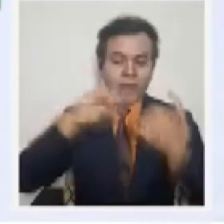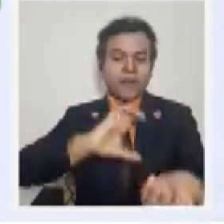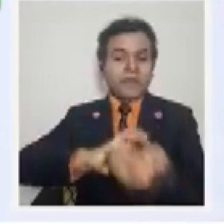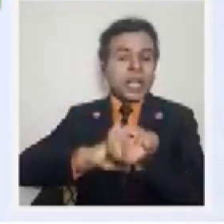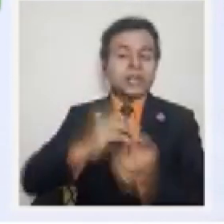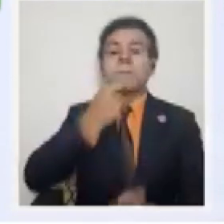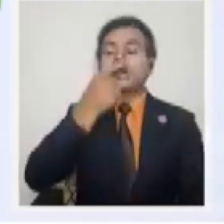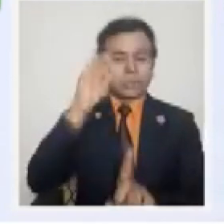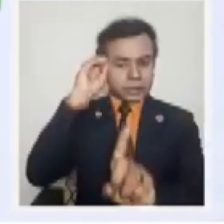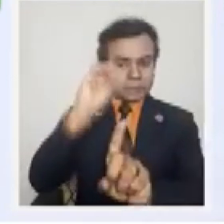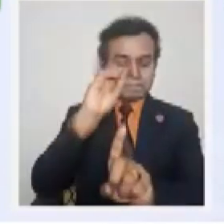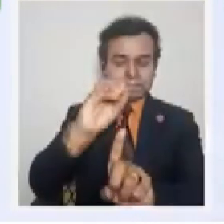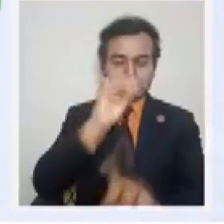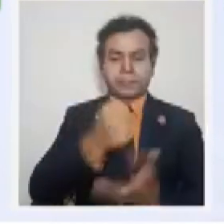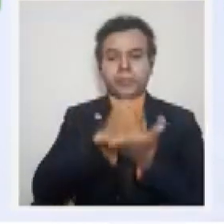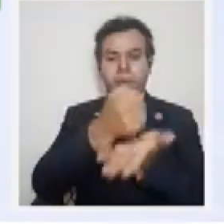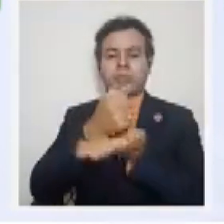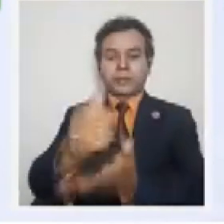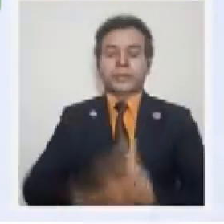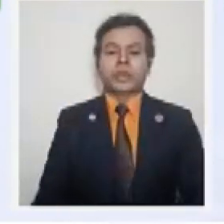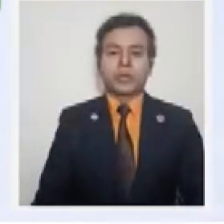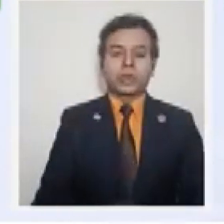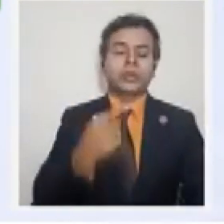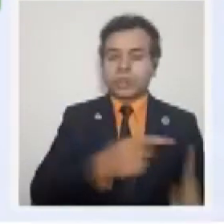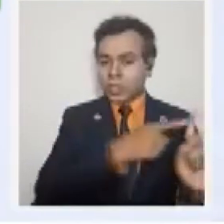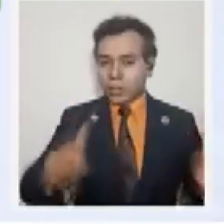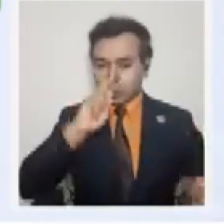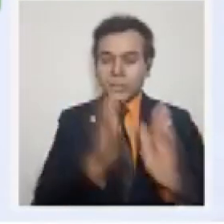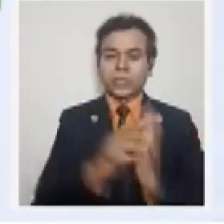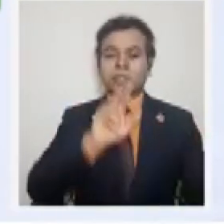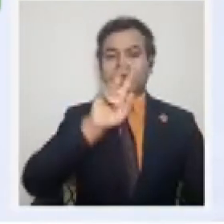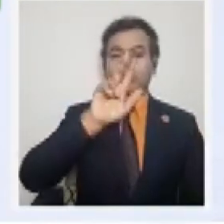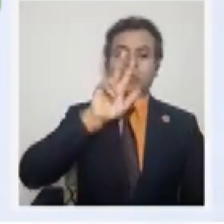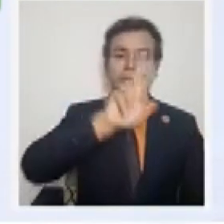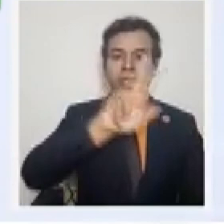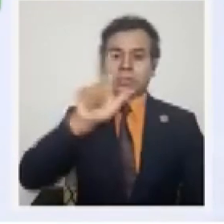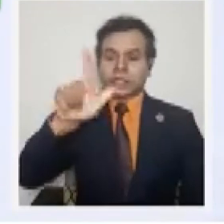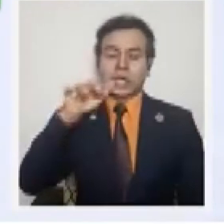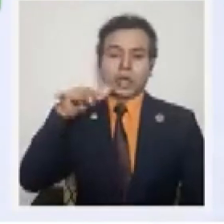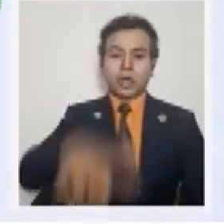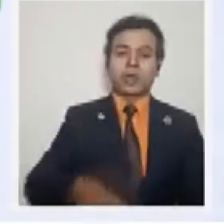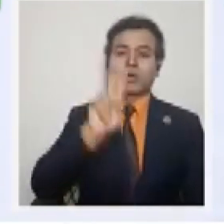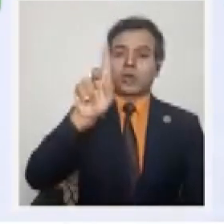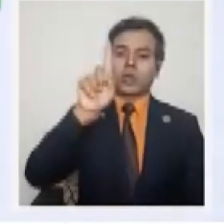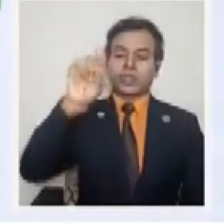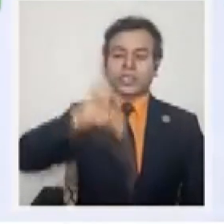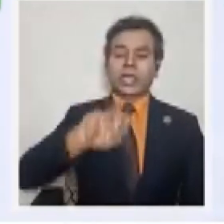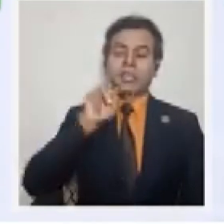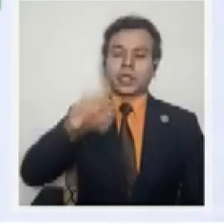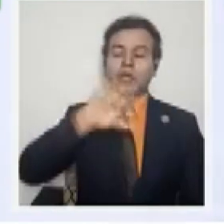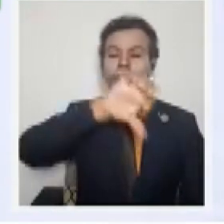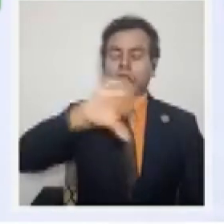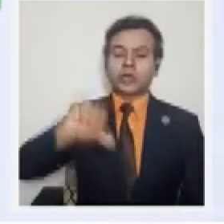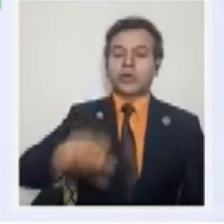179,833 জন। আমি আবার বলছি 179,833 জনকে ফোন কলের মাধ্যমে সেবা দেওয়া হয়েছে। এ পর্যন্ত ফোন